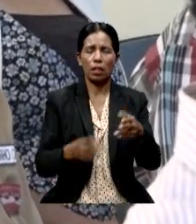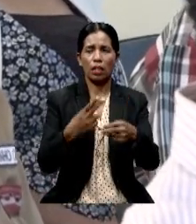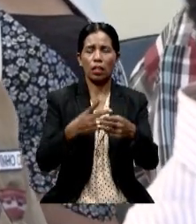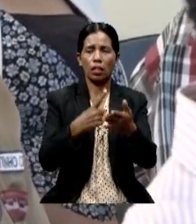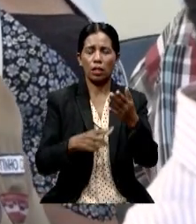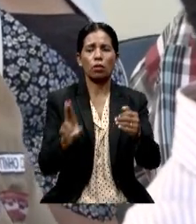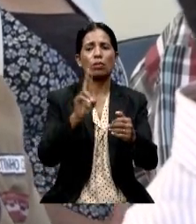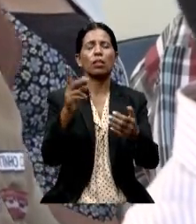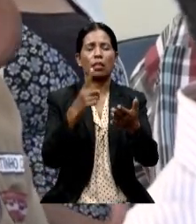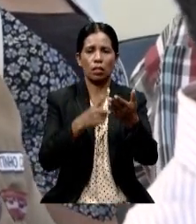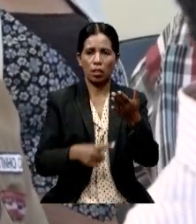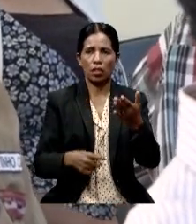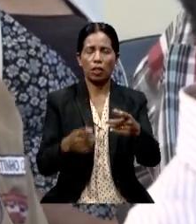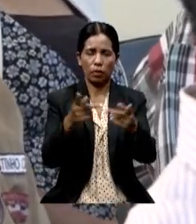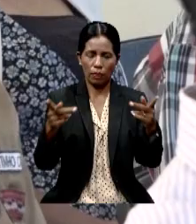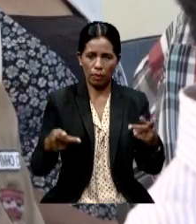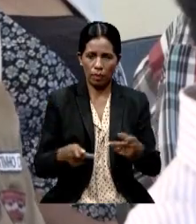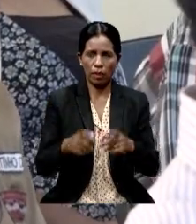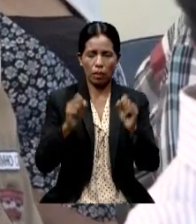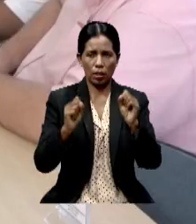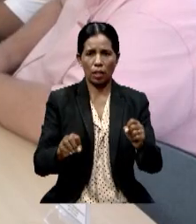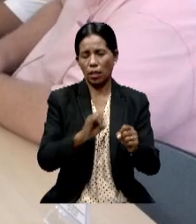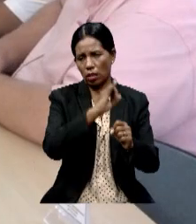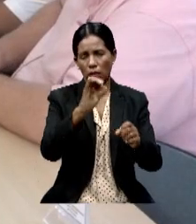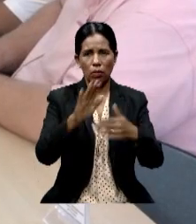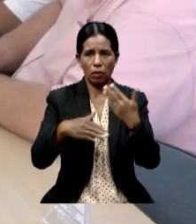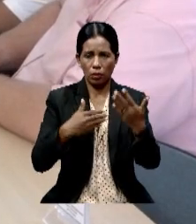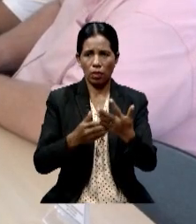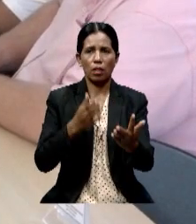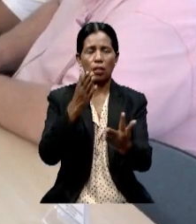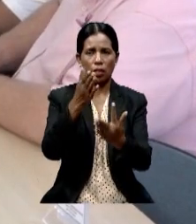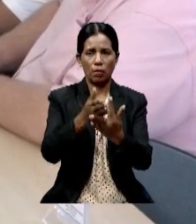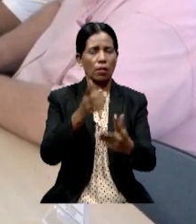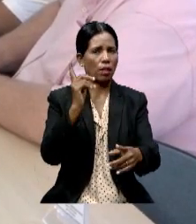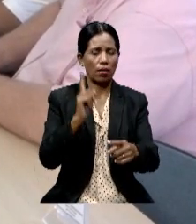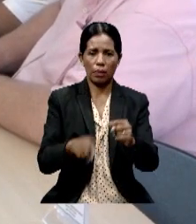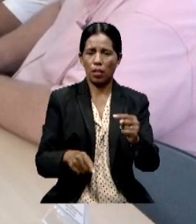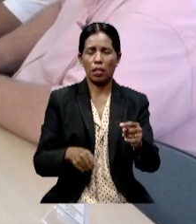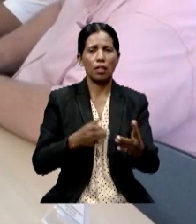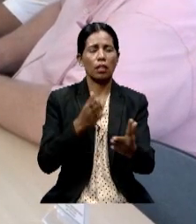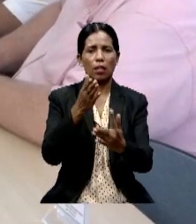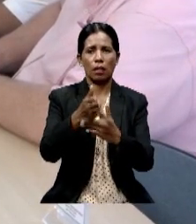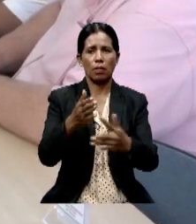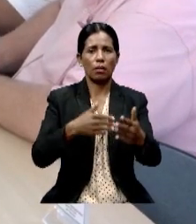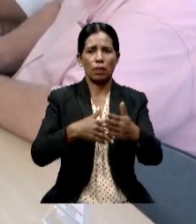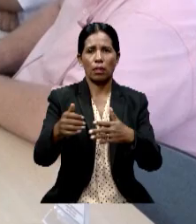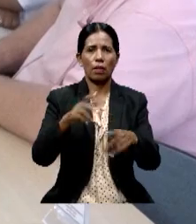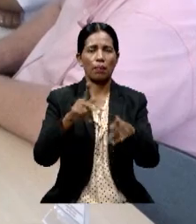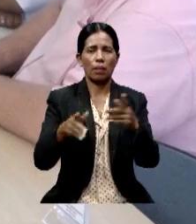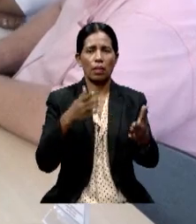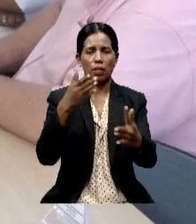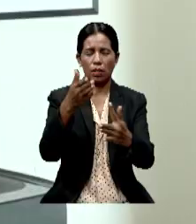dia usa saida ba fatin nebe ne ten ser identifica hotel em foi en tama da laire label ansi ha porto do ile me valo tama